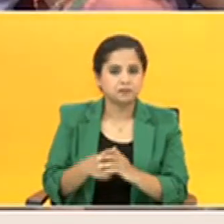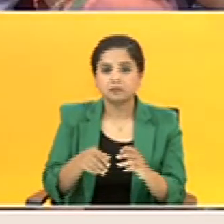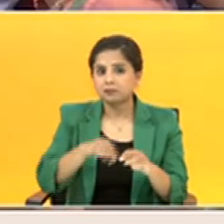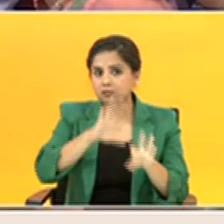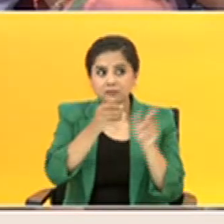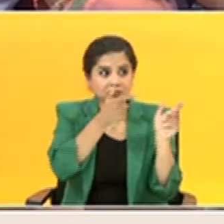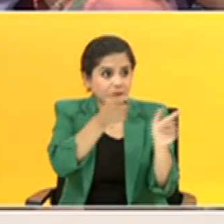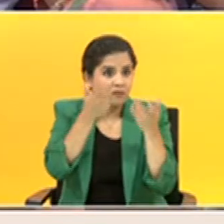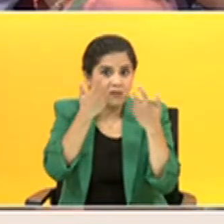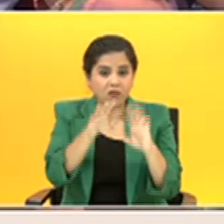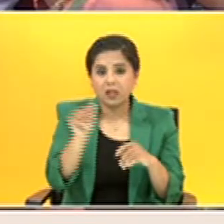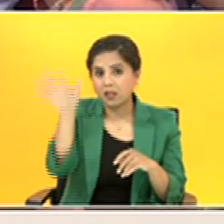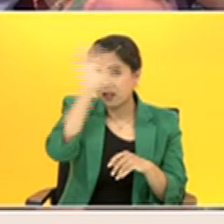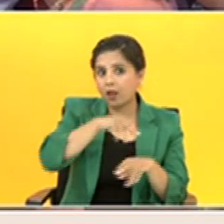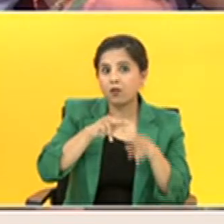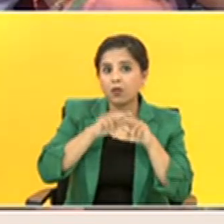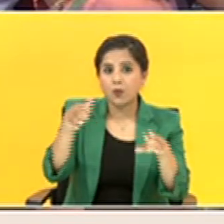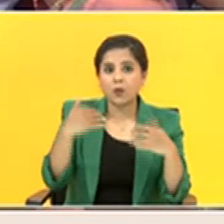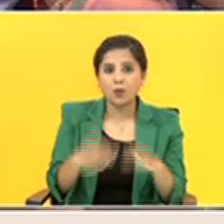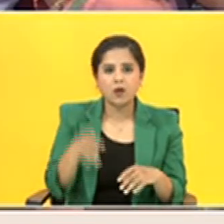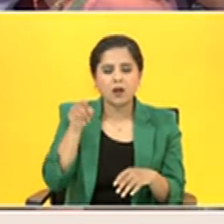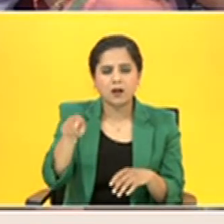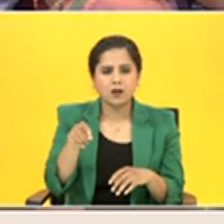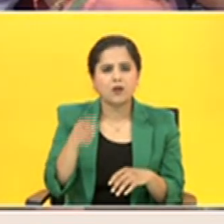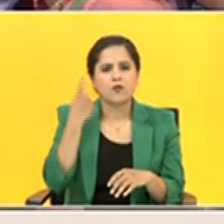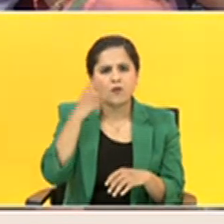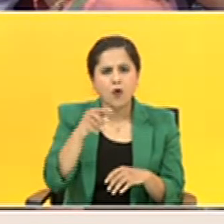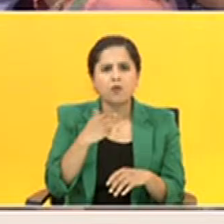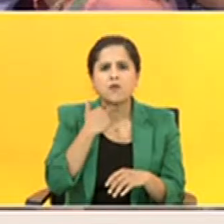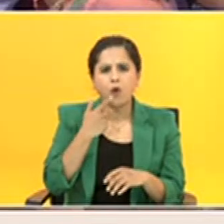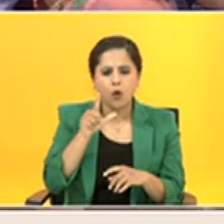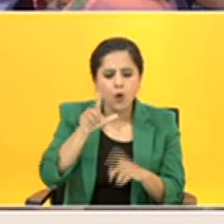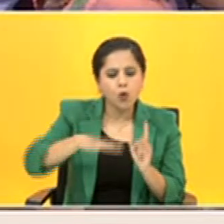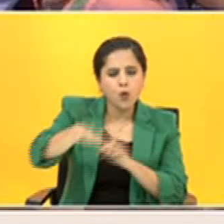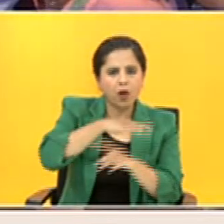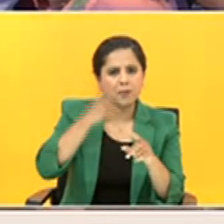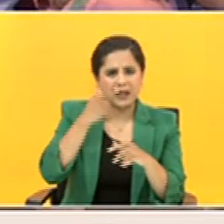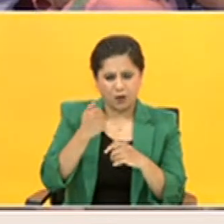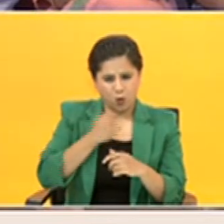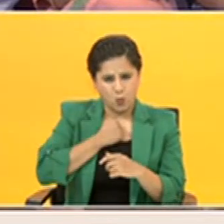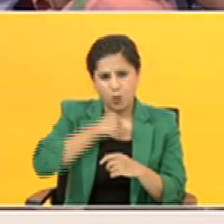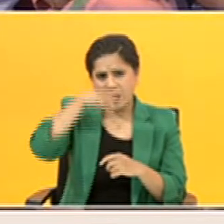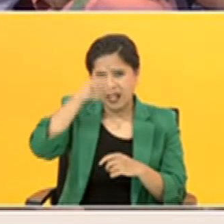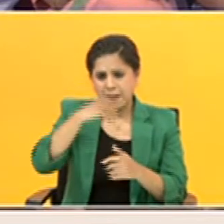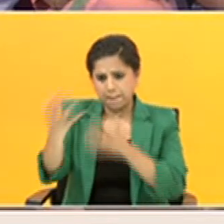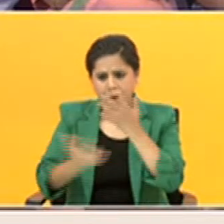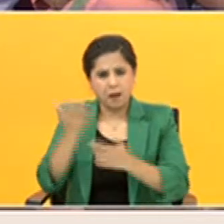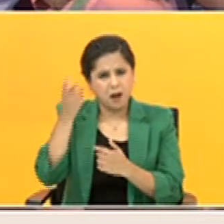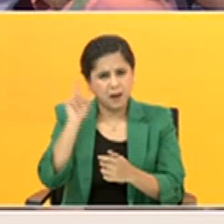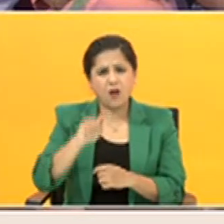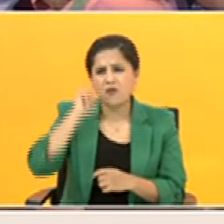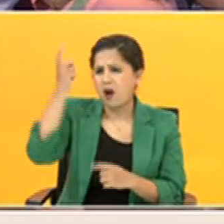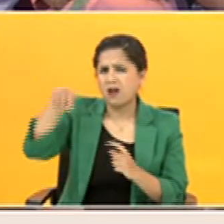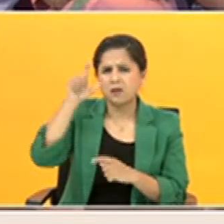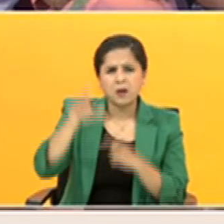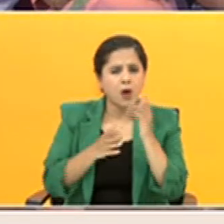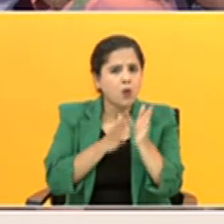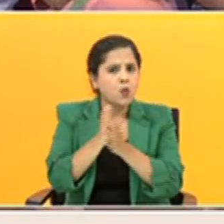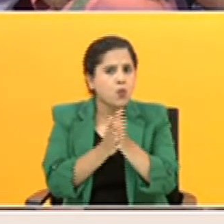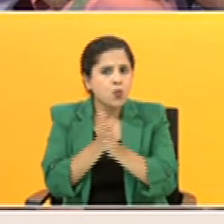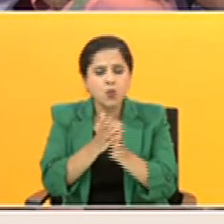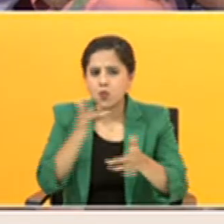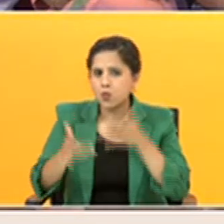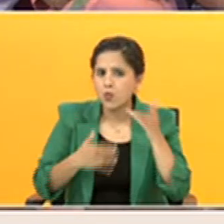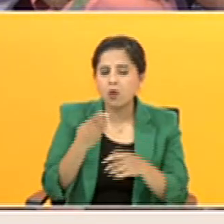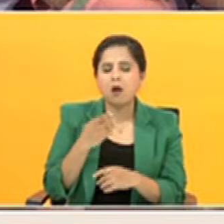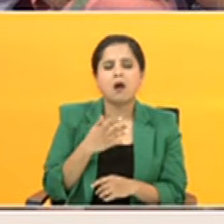में वोकल फॉर लोकल को लेकर एक नई ऊर्जा दिख रही है। कई